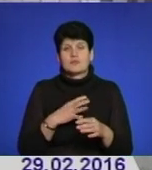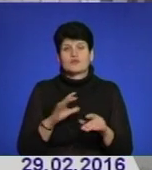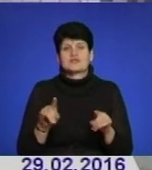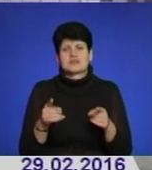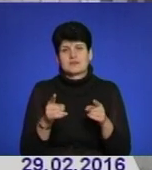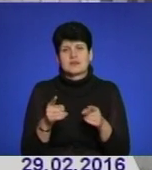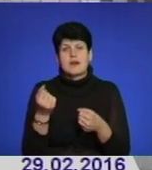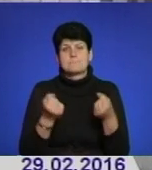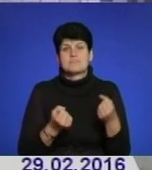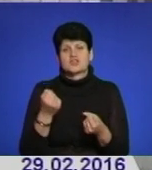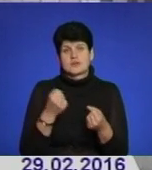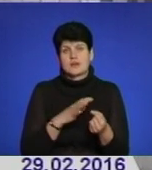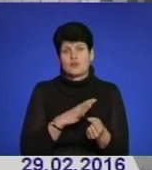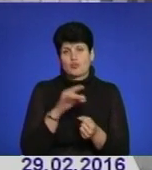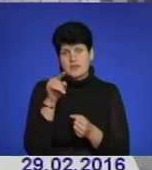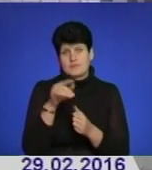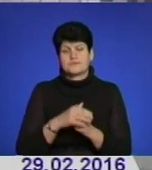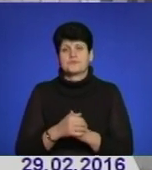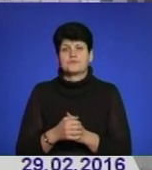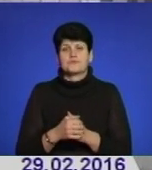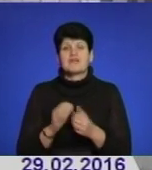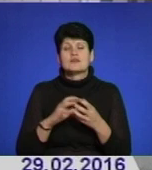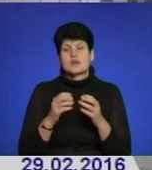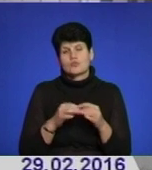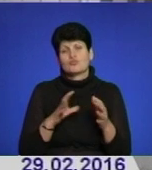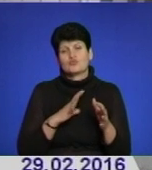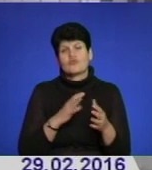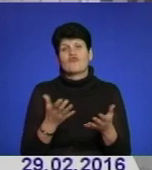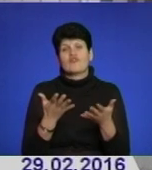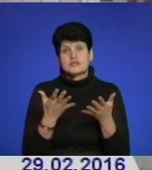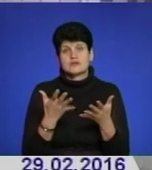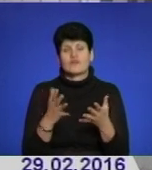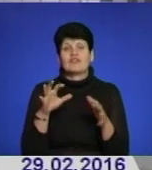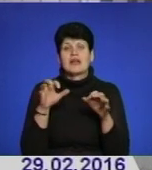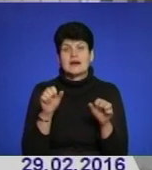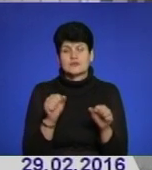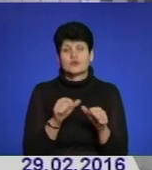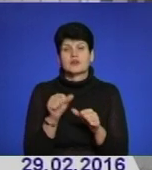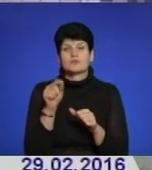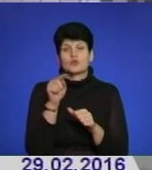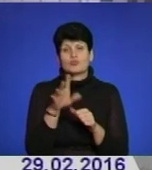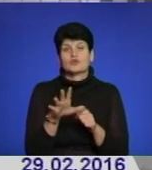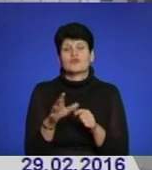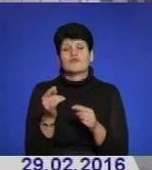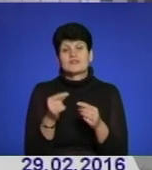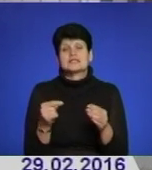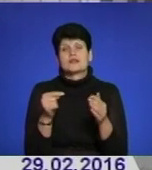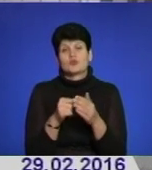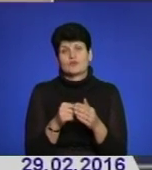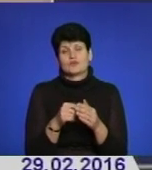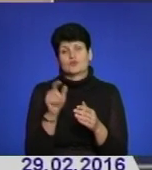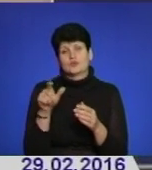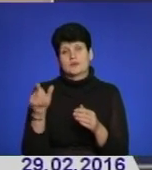автомобіль, який там знаходився. В результаті було встановлено власника автотранспорту. Крім того, було встановлено тих всіх осіб, які здійснювали цю порізку